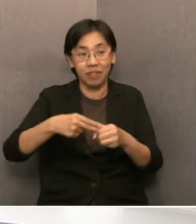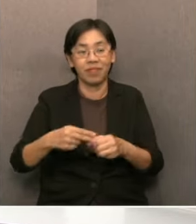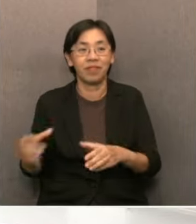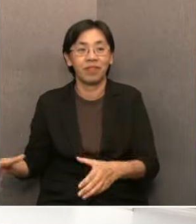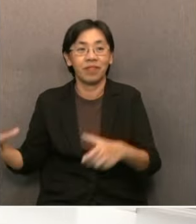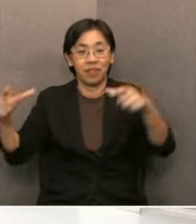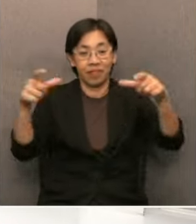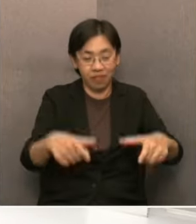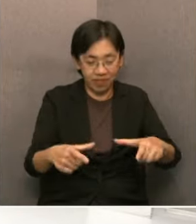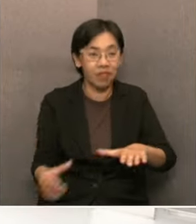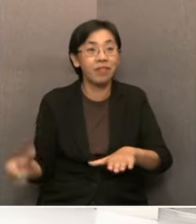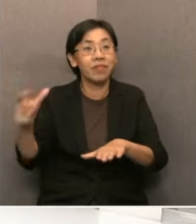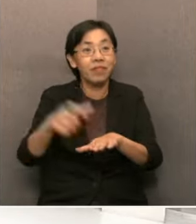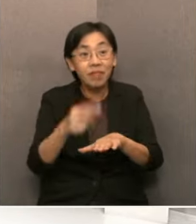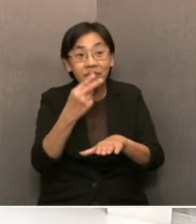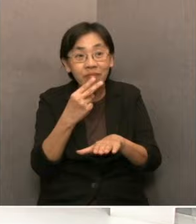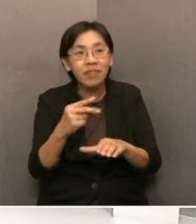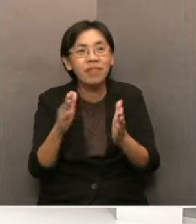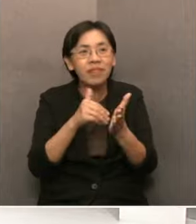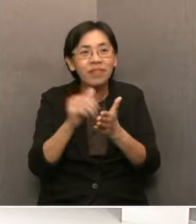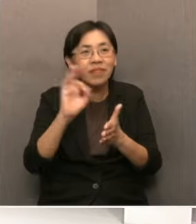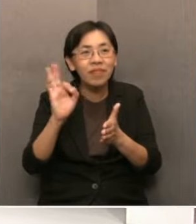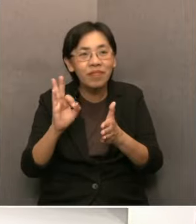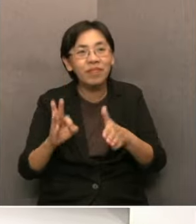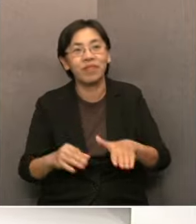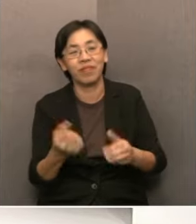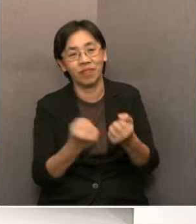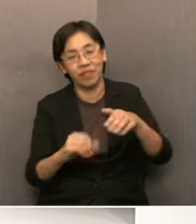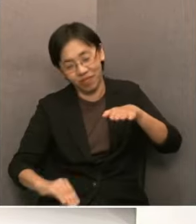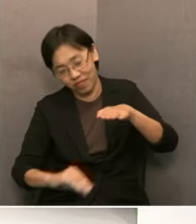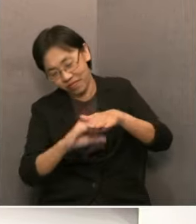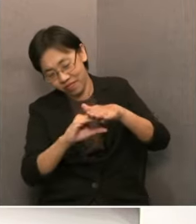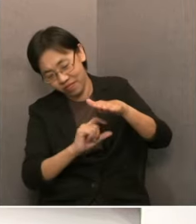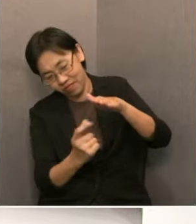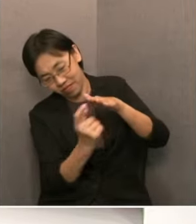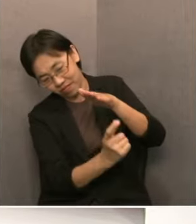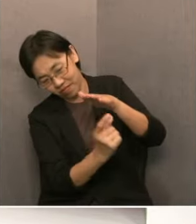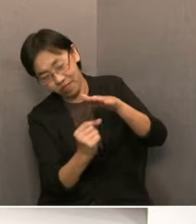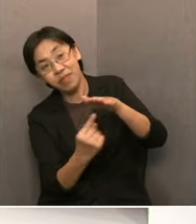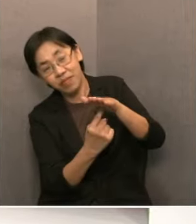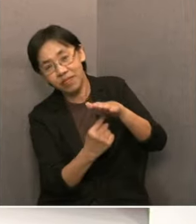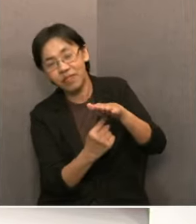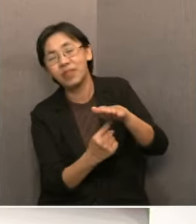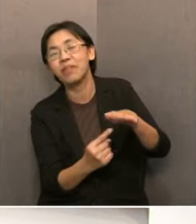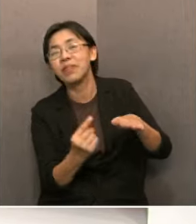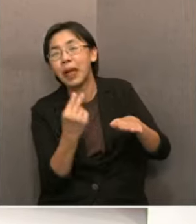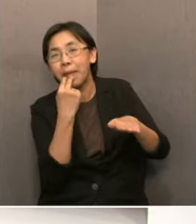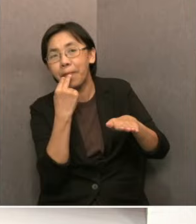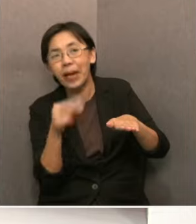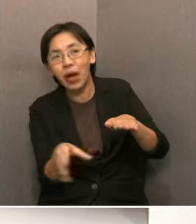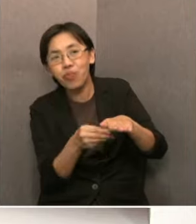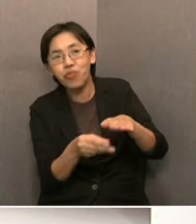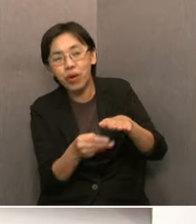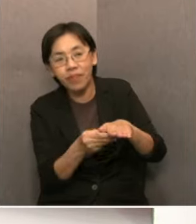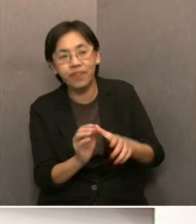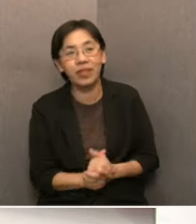ีย์ไปจัดวางแบบนั้ ที่เป็นสีฟาฟาอยู่ใต้ท้องรถ โครงสร้างของชุแตเตรีย์จะเป็นแบบแตเตรีพักก็คอภาป